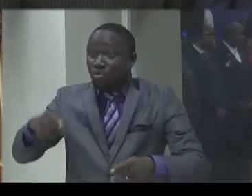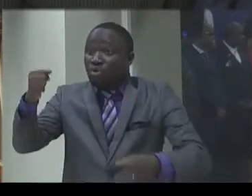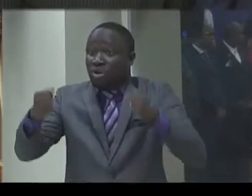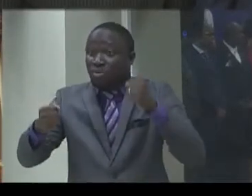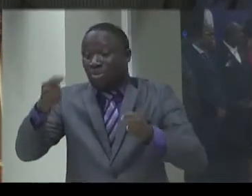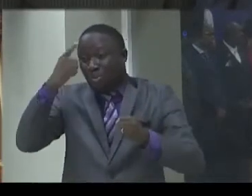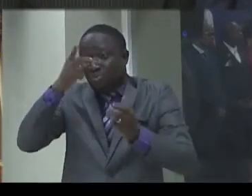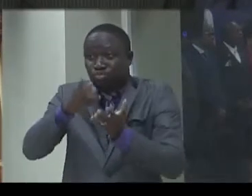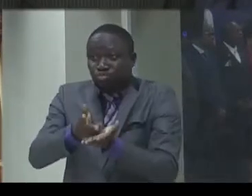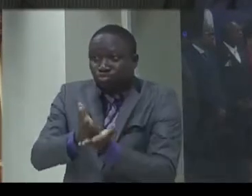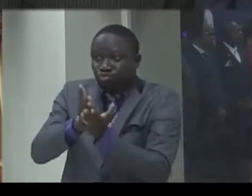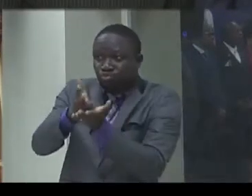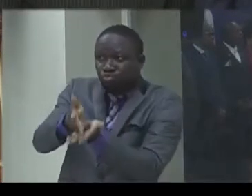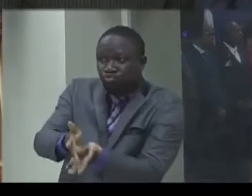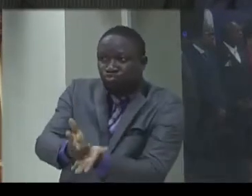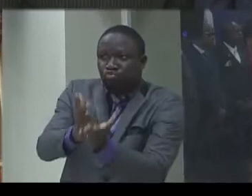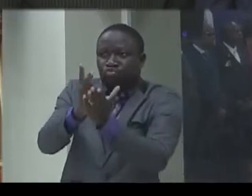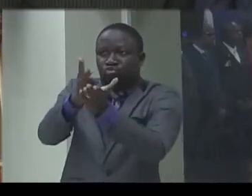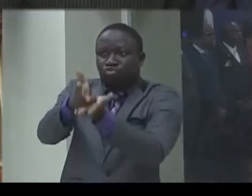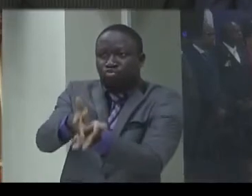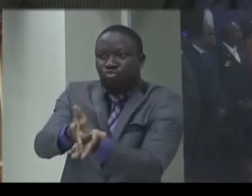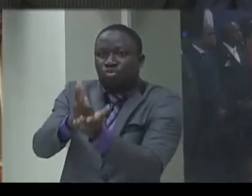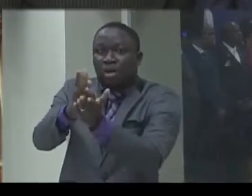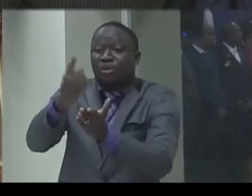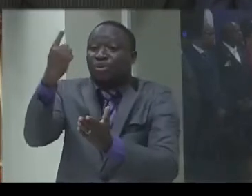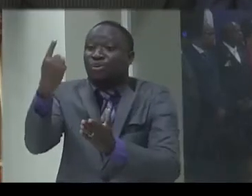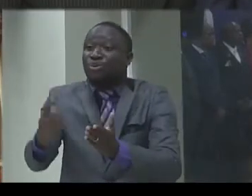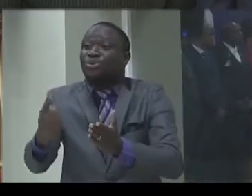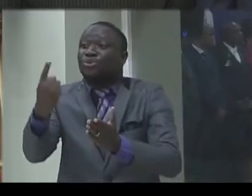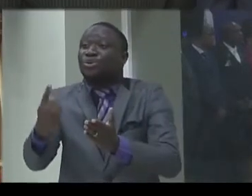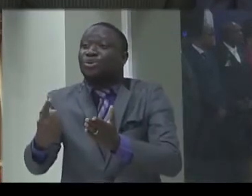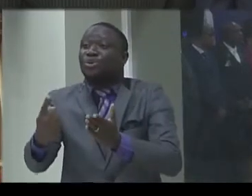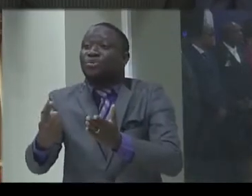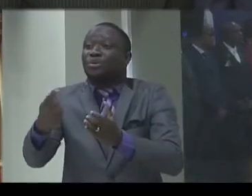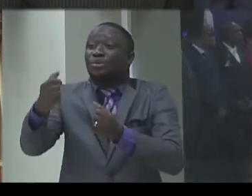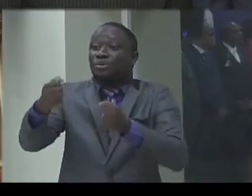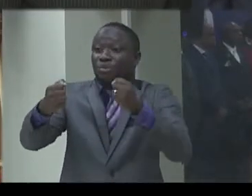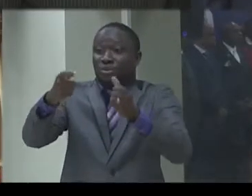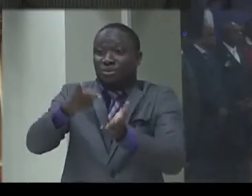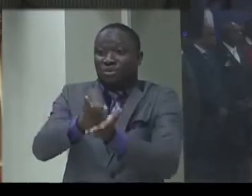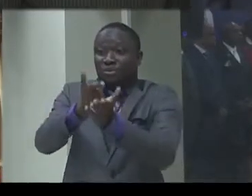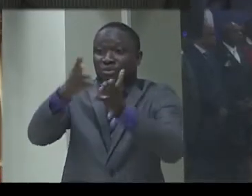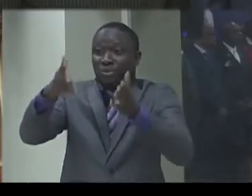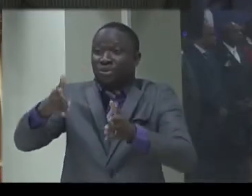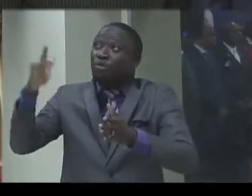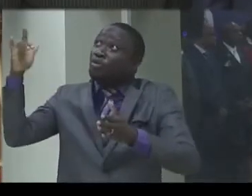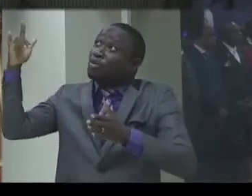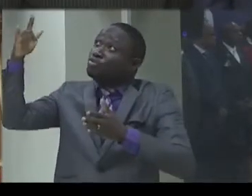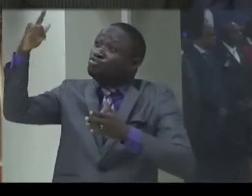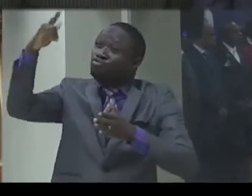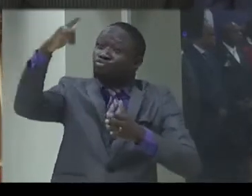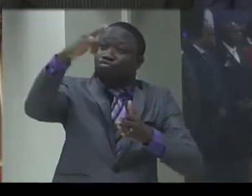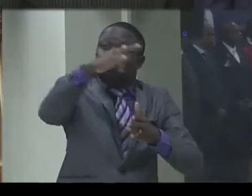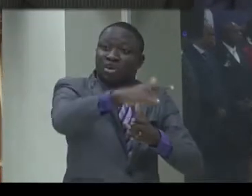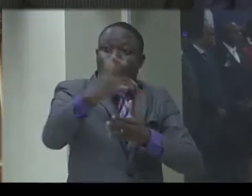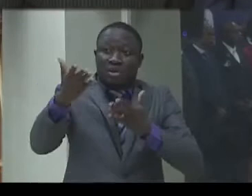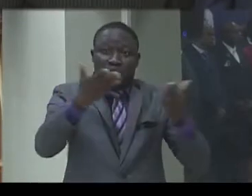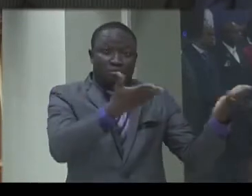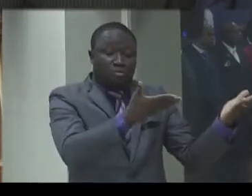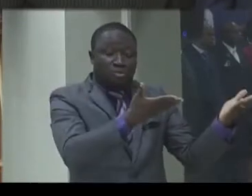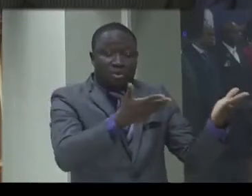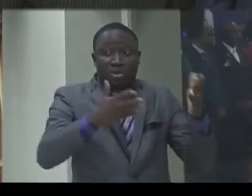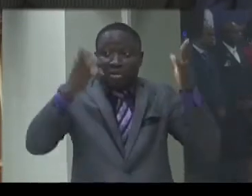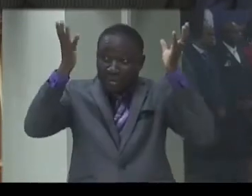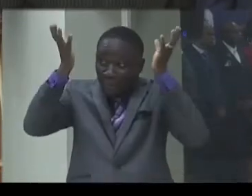Pou bato se selman mamb ekipaj la ki pou nan bat ou ni nan avion kap transporte machan diz